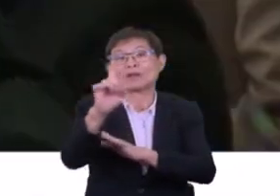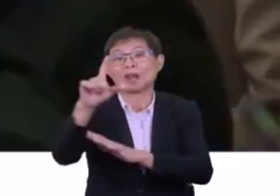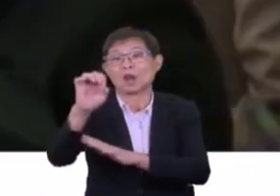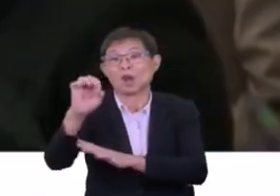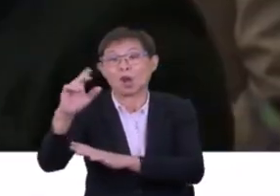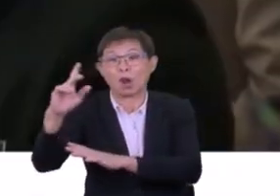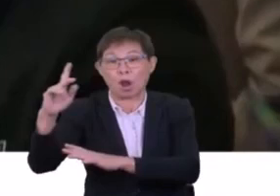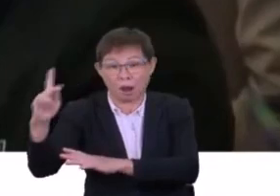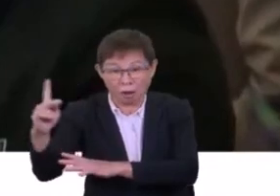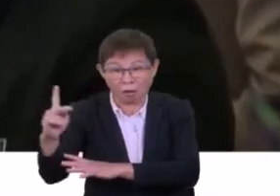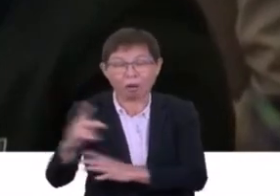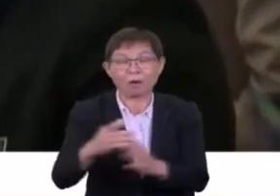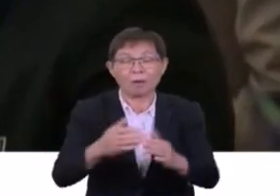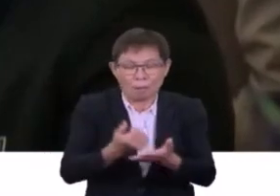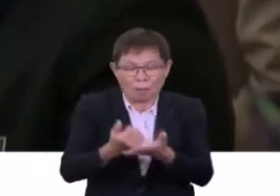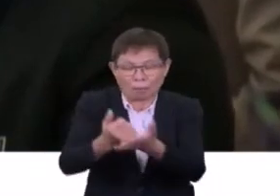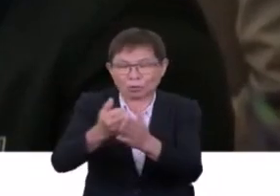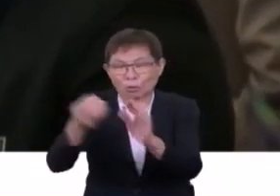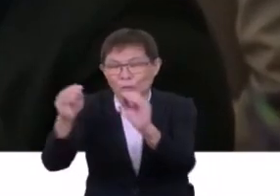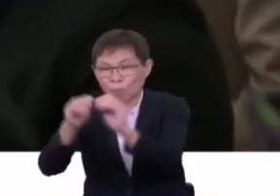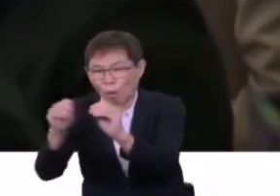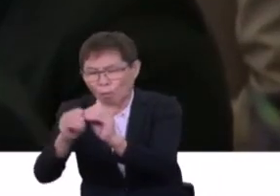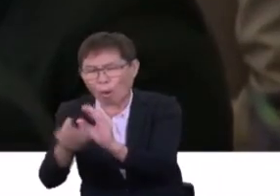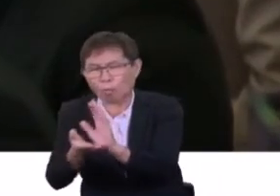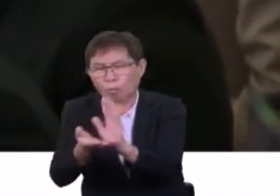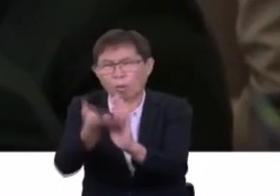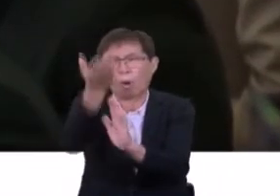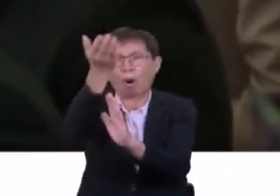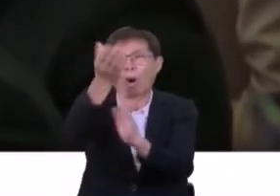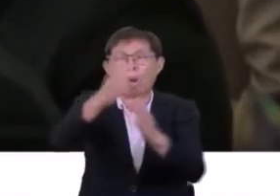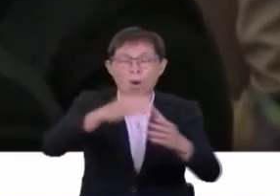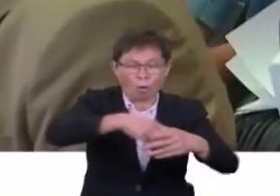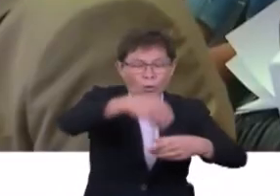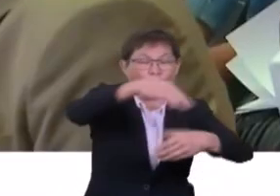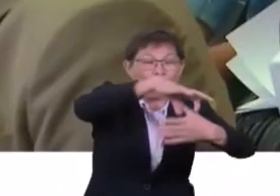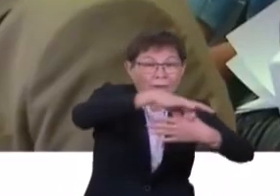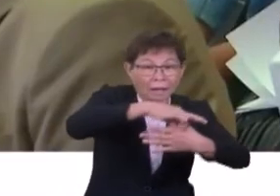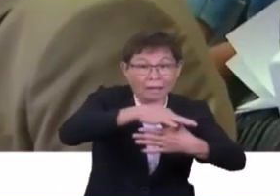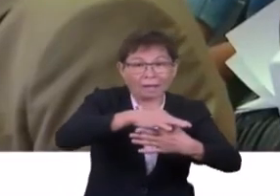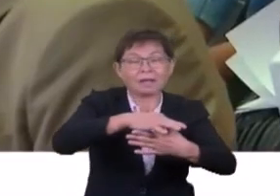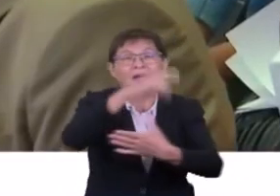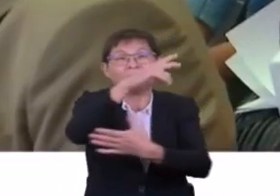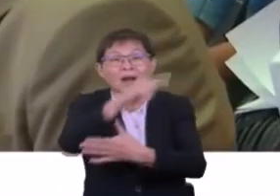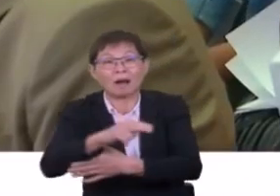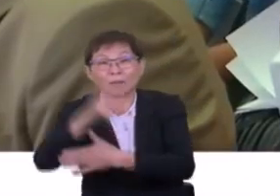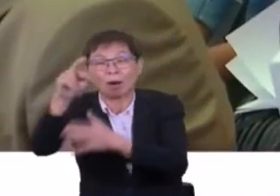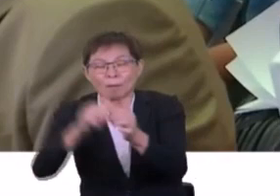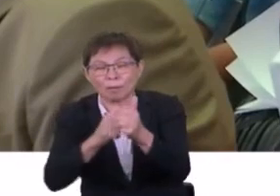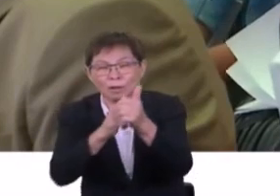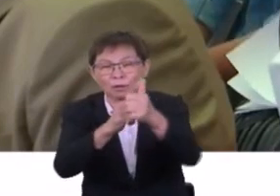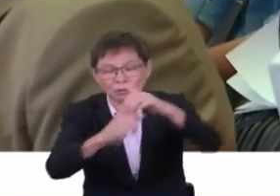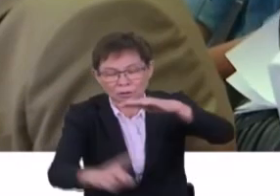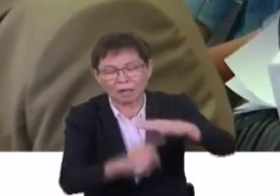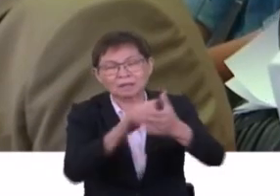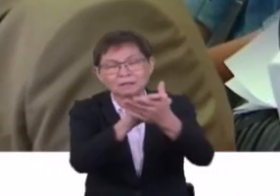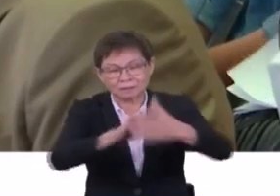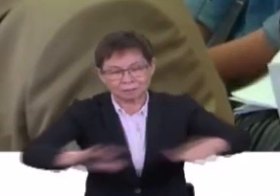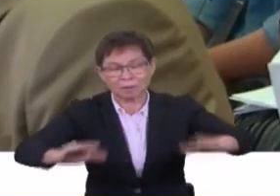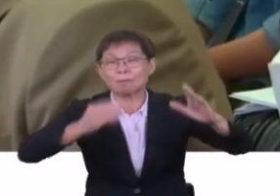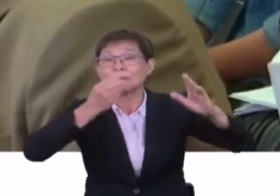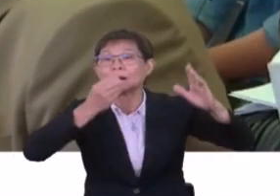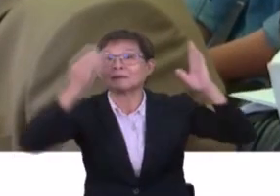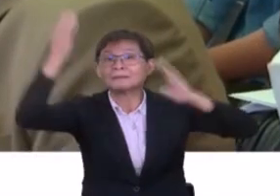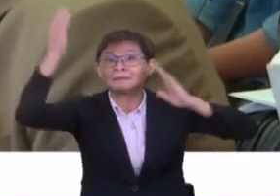LSB membantu ke arah meningkatkan keluaran daging tempatan berstatus halal Selaras dasar keselamatan makanan